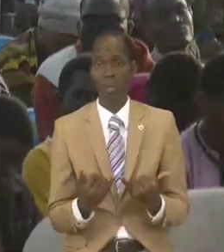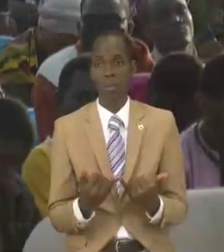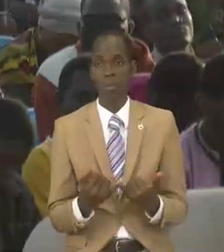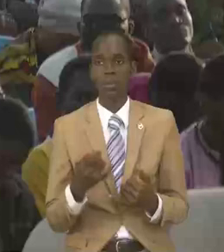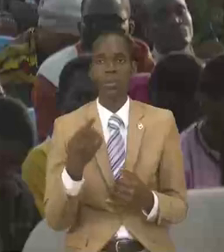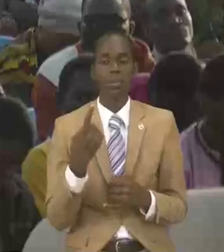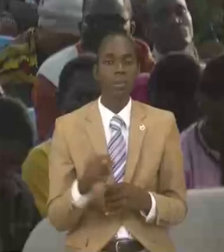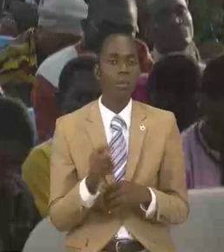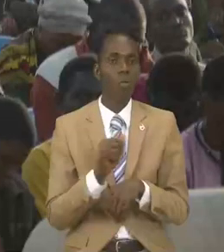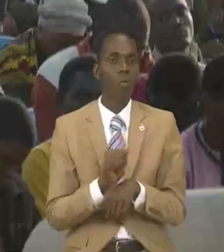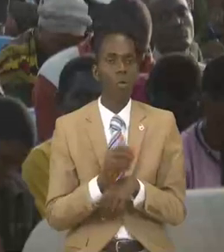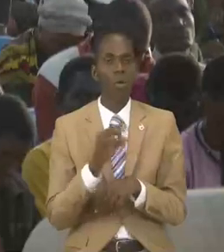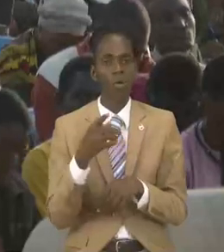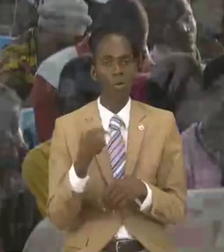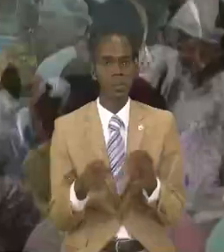les œuvres de la chair